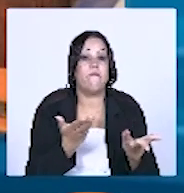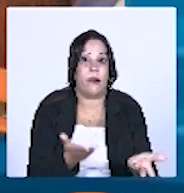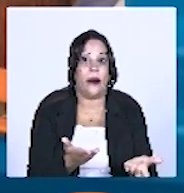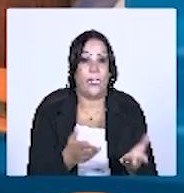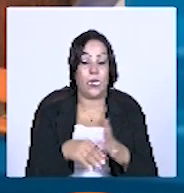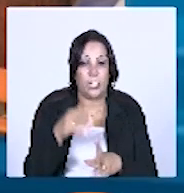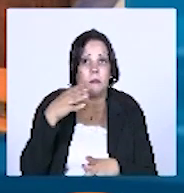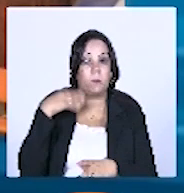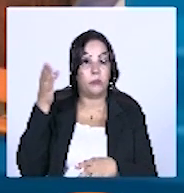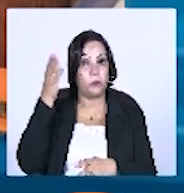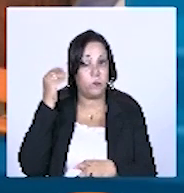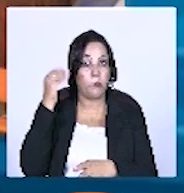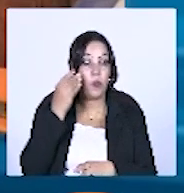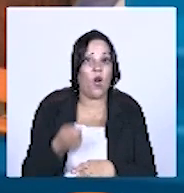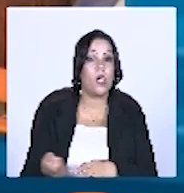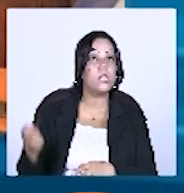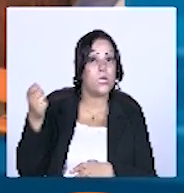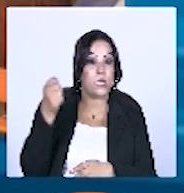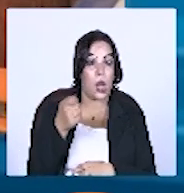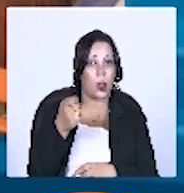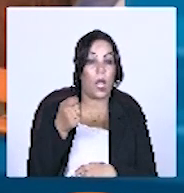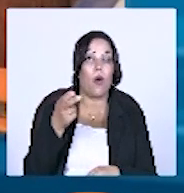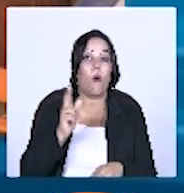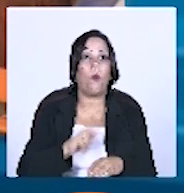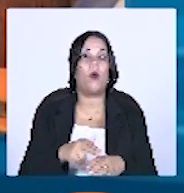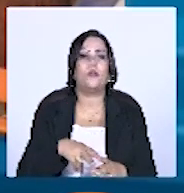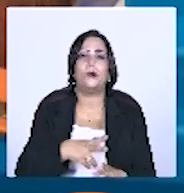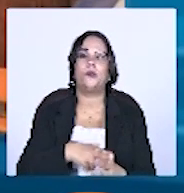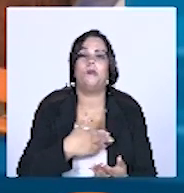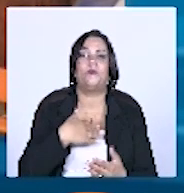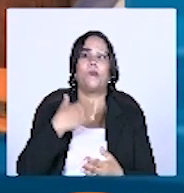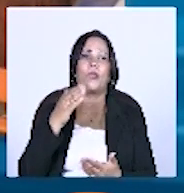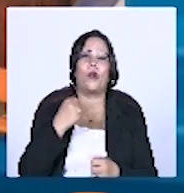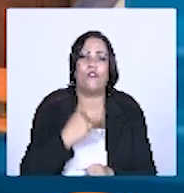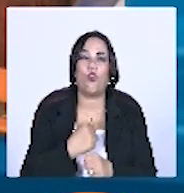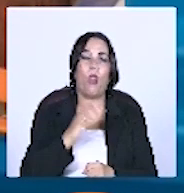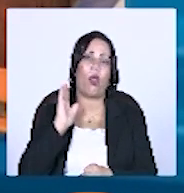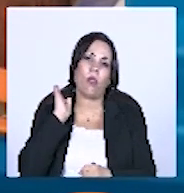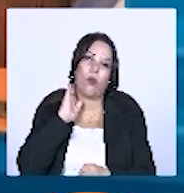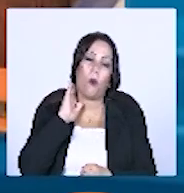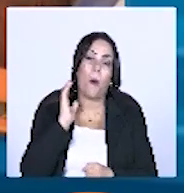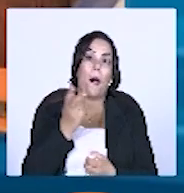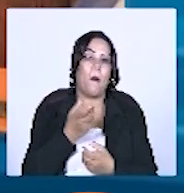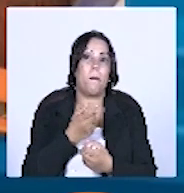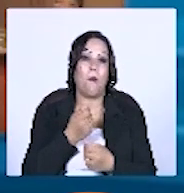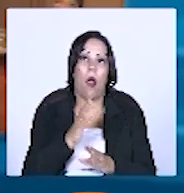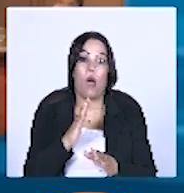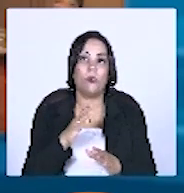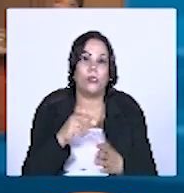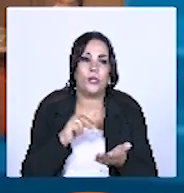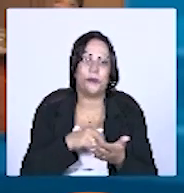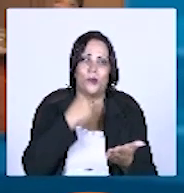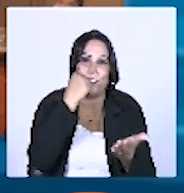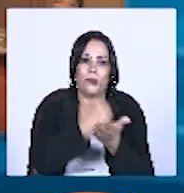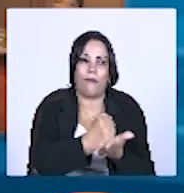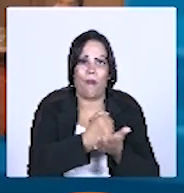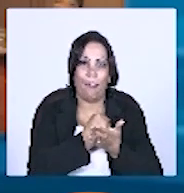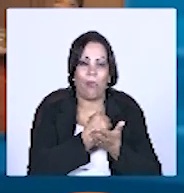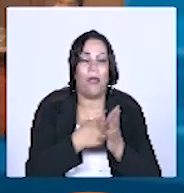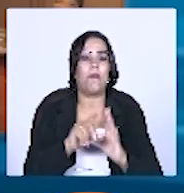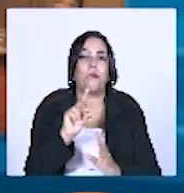ويكتسب خبره افضل ويحصل على شهاده بهذا التطوع ده قد يكون بالنسبه له